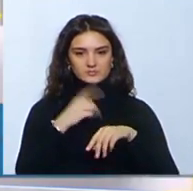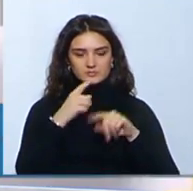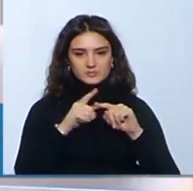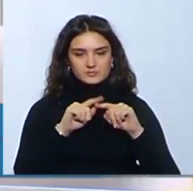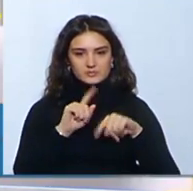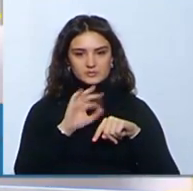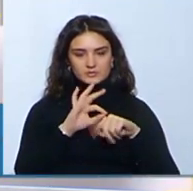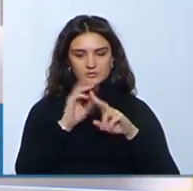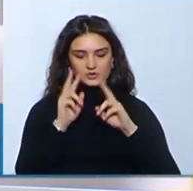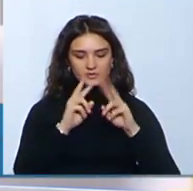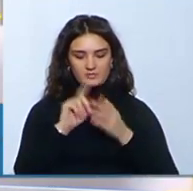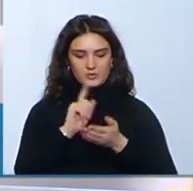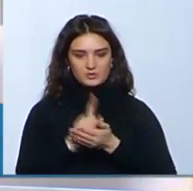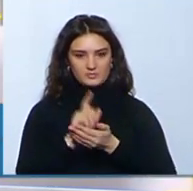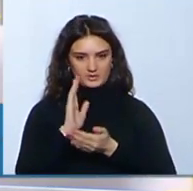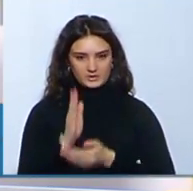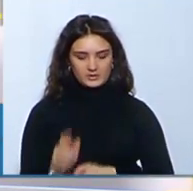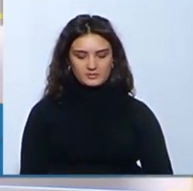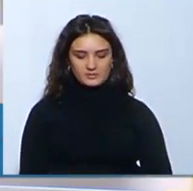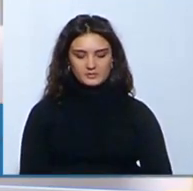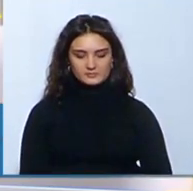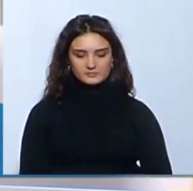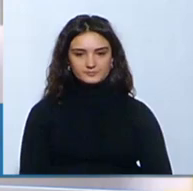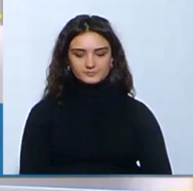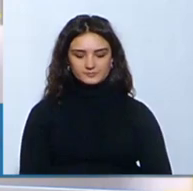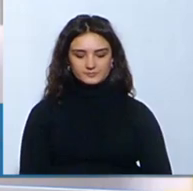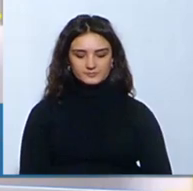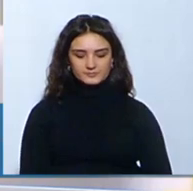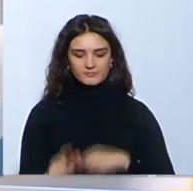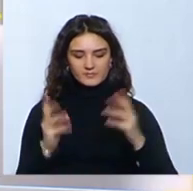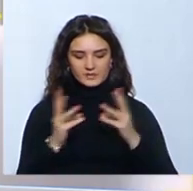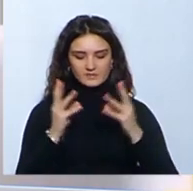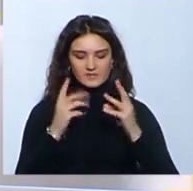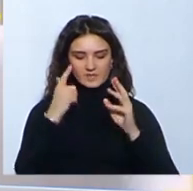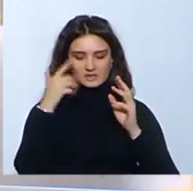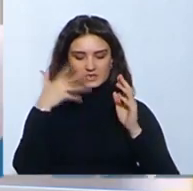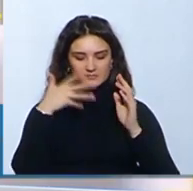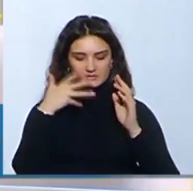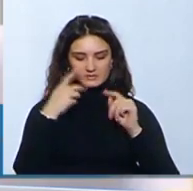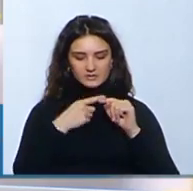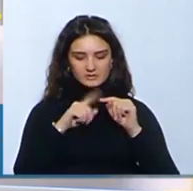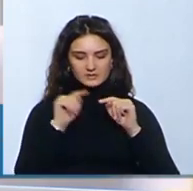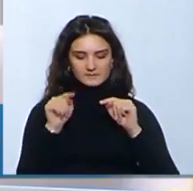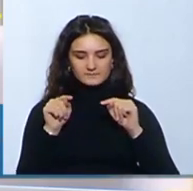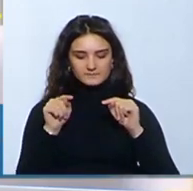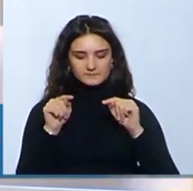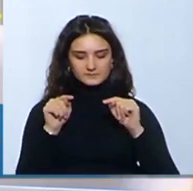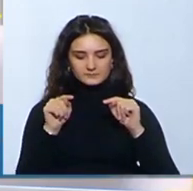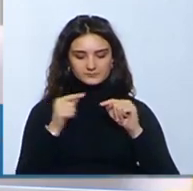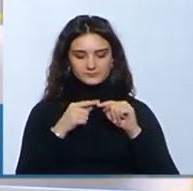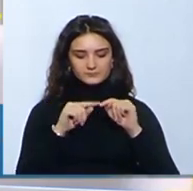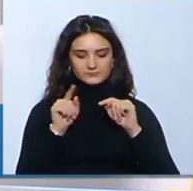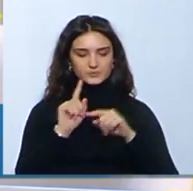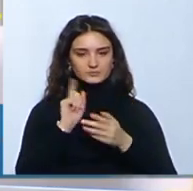კლინიკური ჩივილები აუცილებლად ექნება, ეს არის წვაც, რამდენად სიცითლე, დისკომფორტი, ტკივილი. თუ ეს ყველაფერი ვლინდება, აუცილებლად უნდა